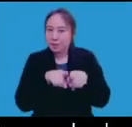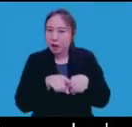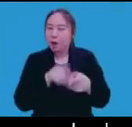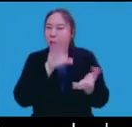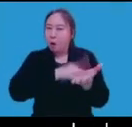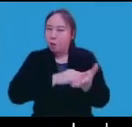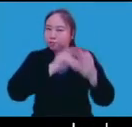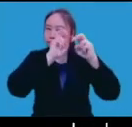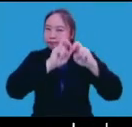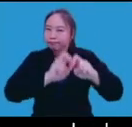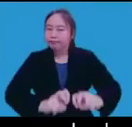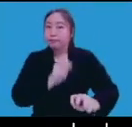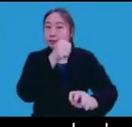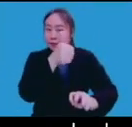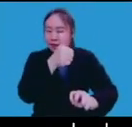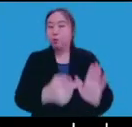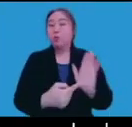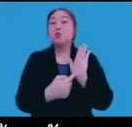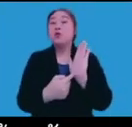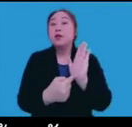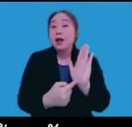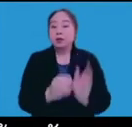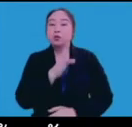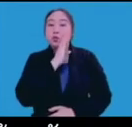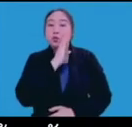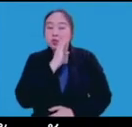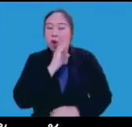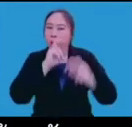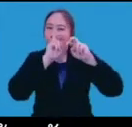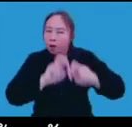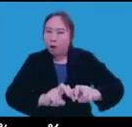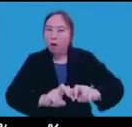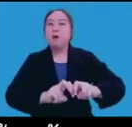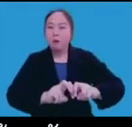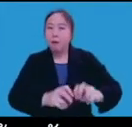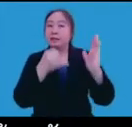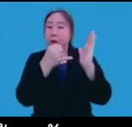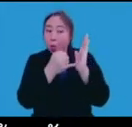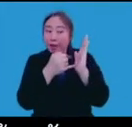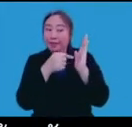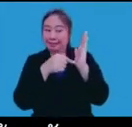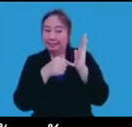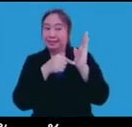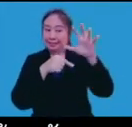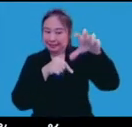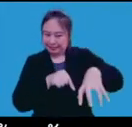ผลและสามารถวิเคราะห์ออกมาได้นะครับเช่นสามารถวิเคราะห์ออกมาได้ว่าจังหวัดนี้อำเภ